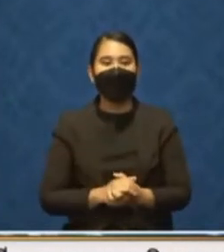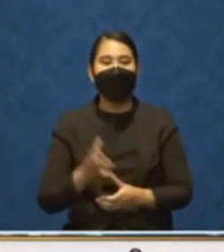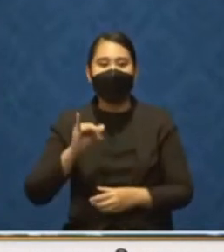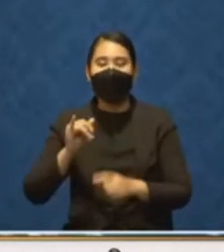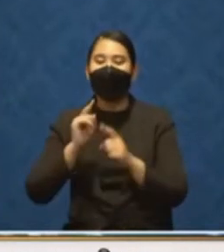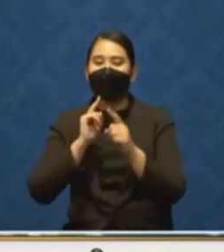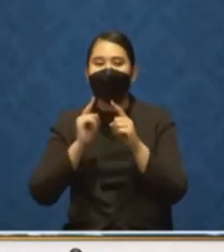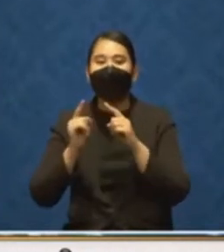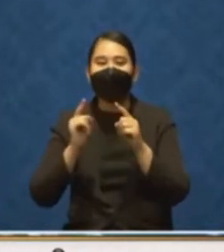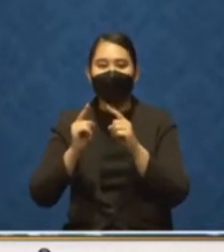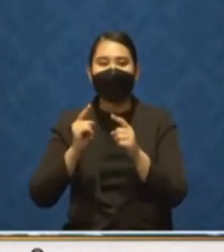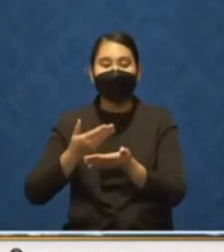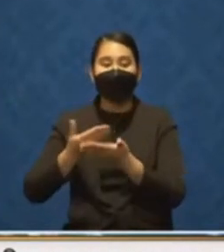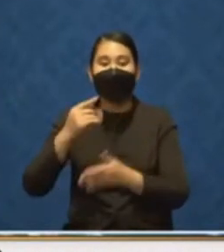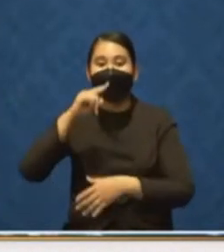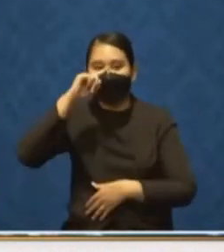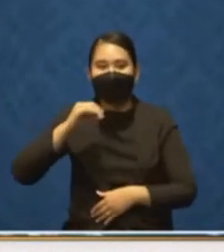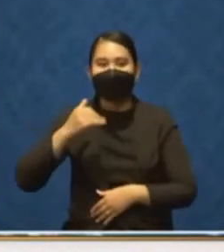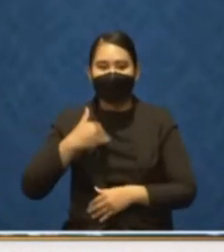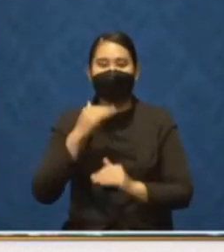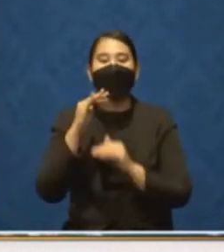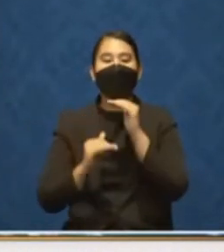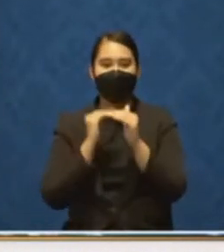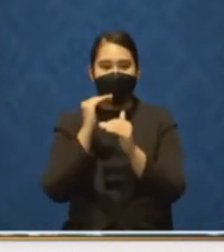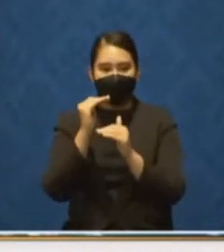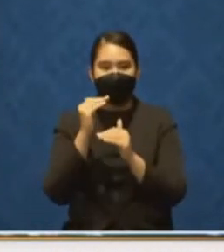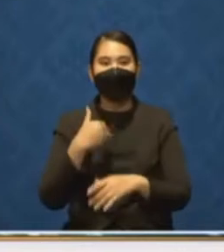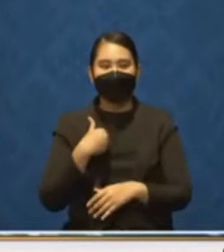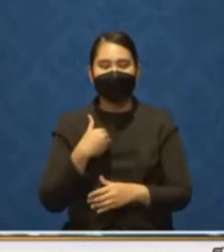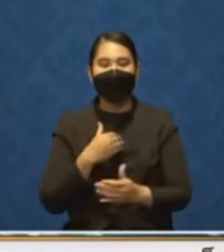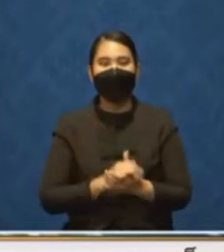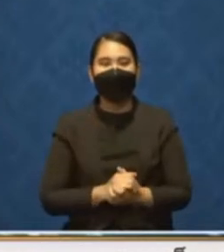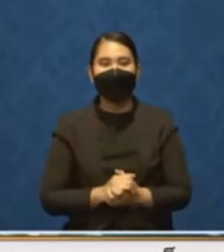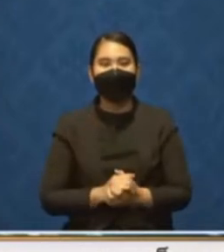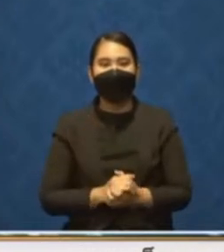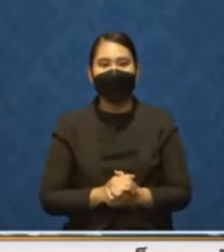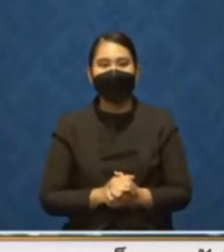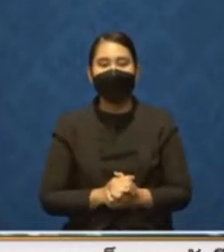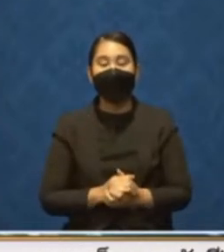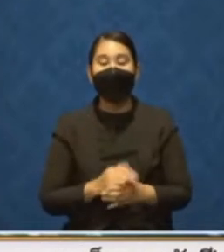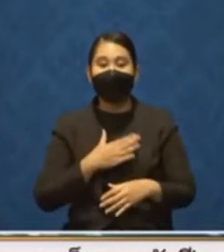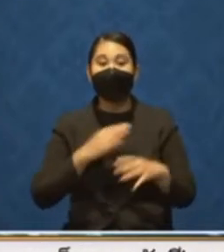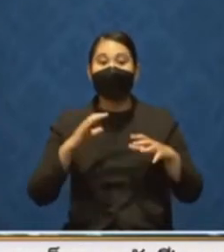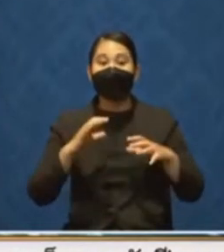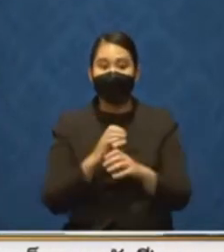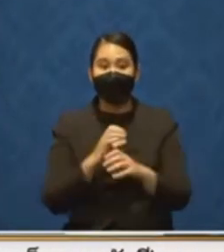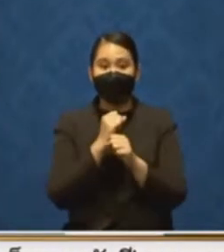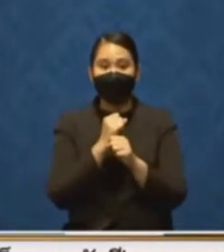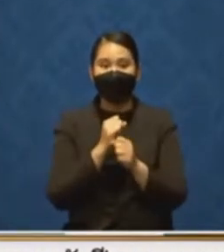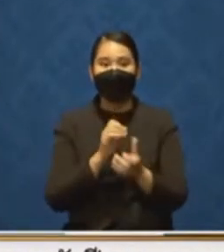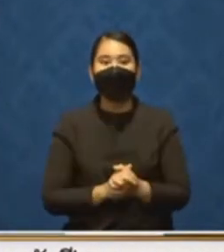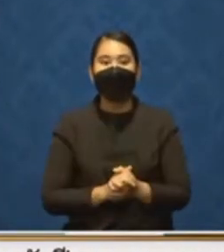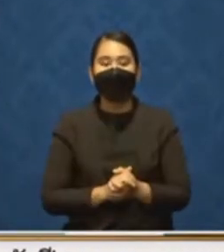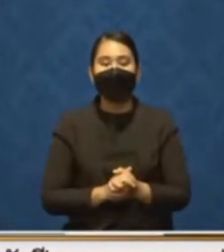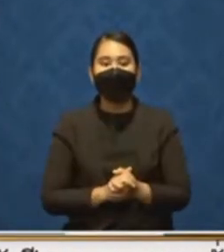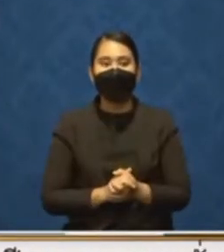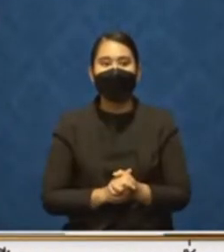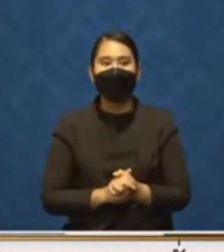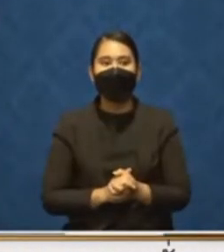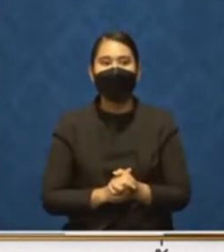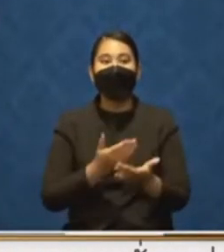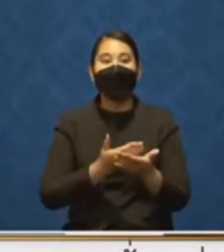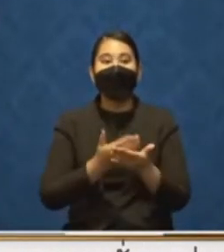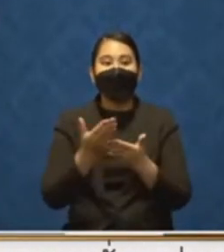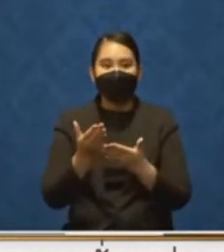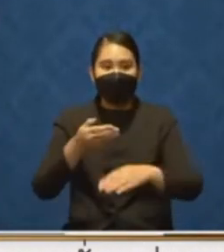อยู่คะแล้วก็เป็นความก้าวหน้าอีกหลายอย่างด้วยกันผมก็ได้ทะเบียนยอดแค่นี้ก่อนนะครับเล่นกันดำเนินการจัดหาเรือดำน้ำกอง